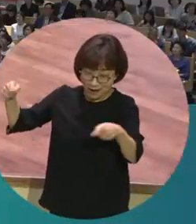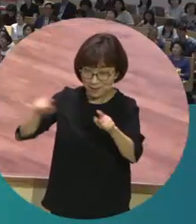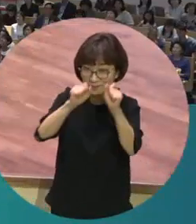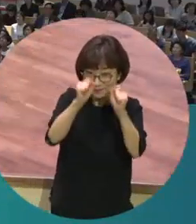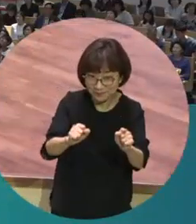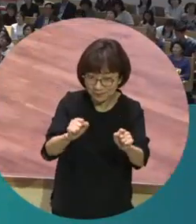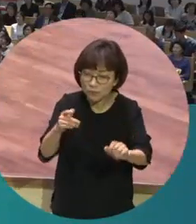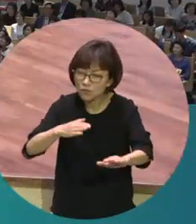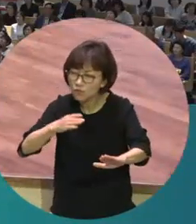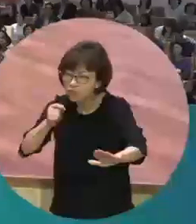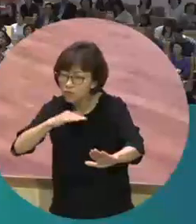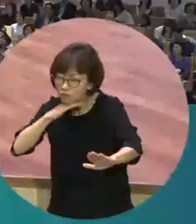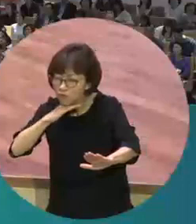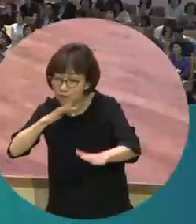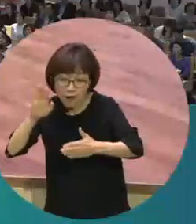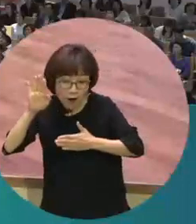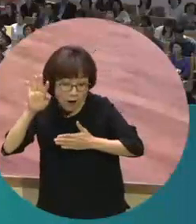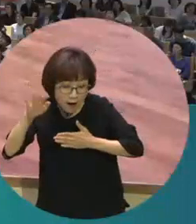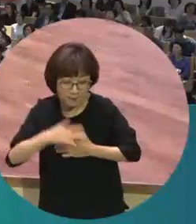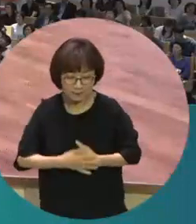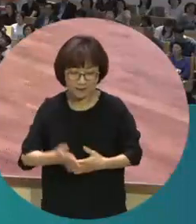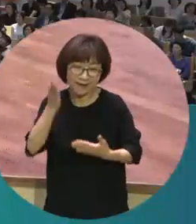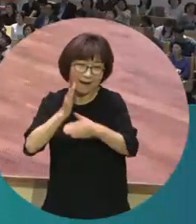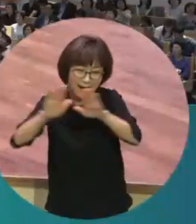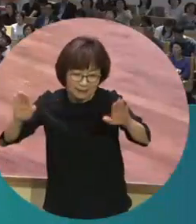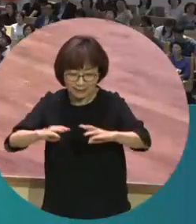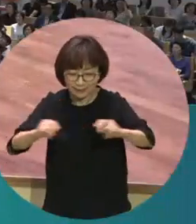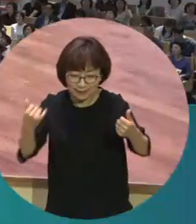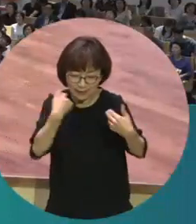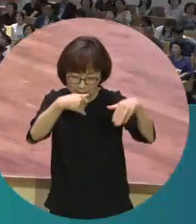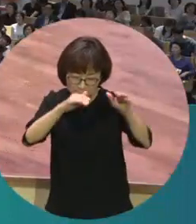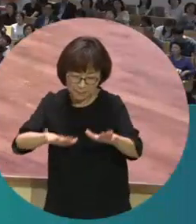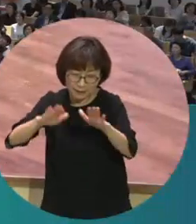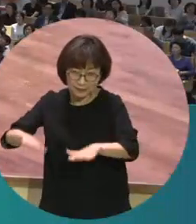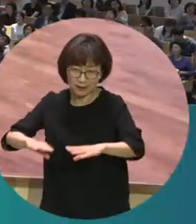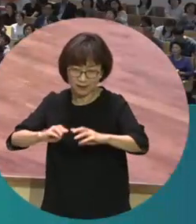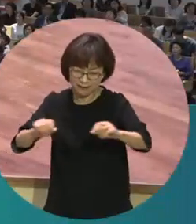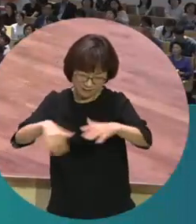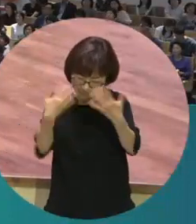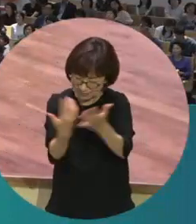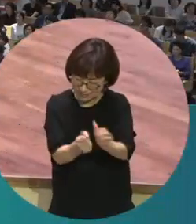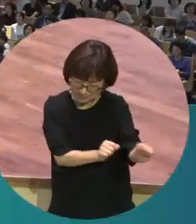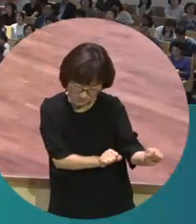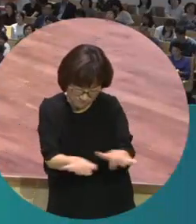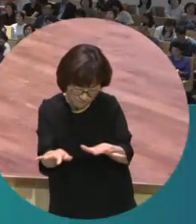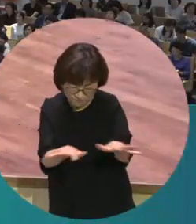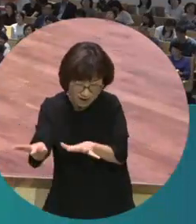내가 하늘과 땅과 바다와 육지를 진동시킬 것이요.